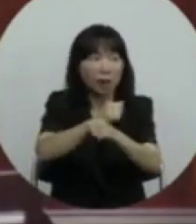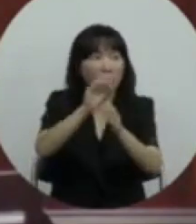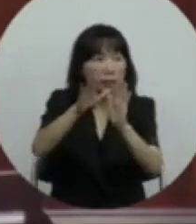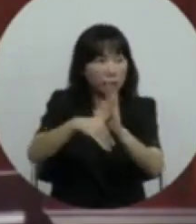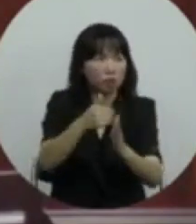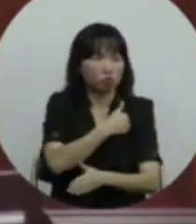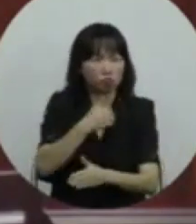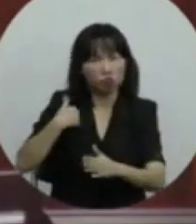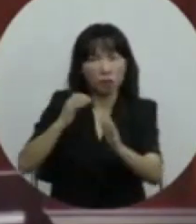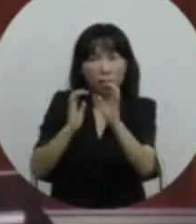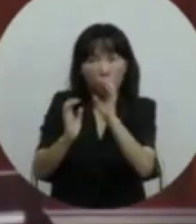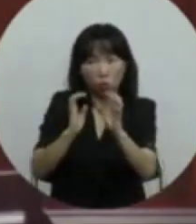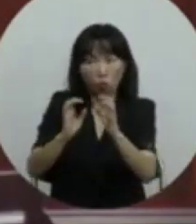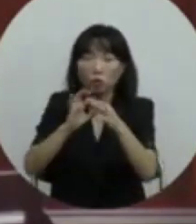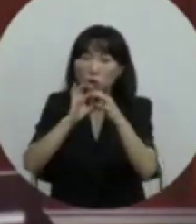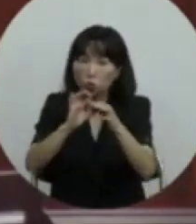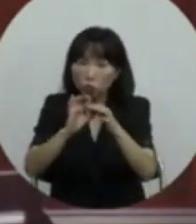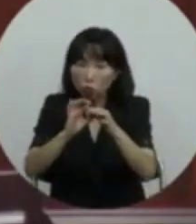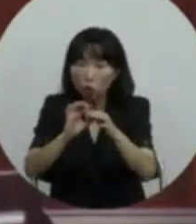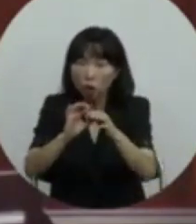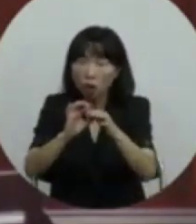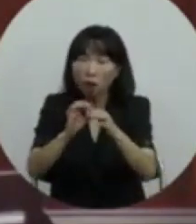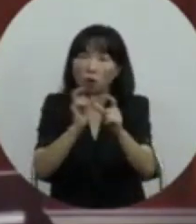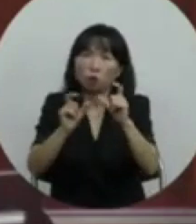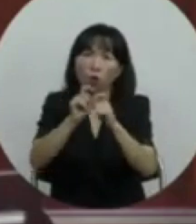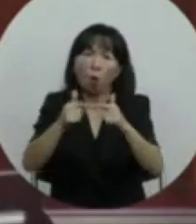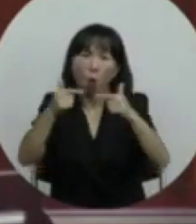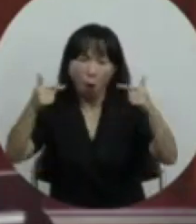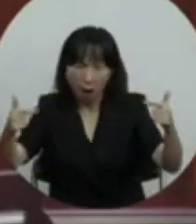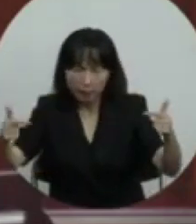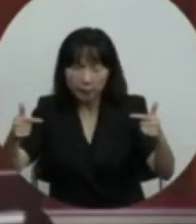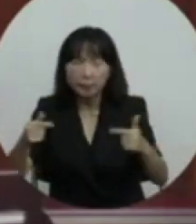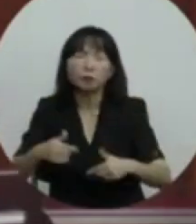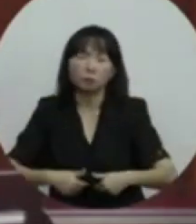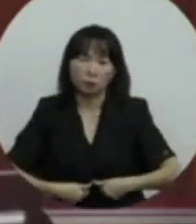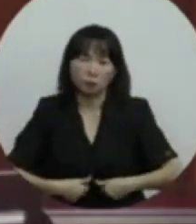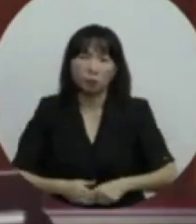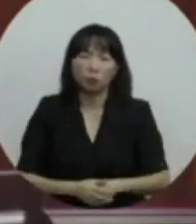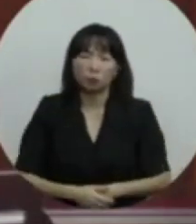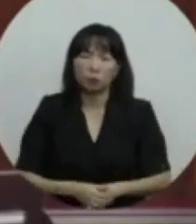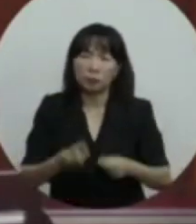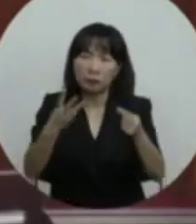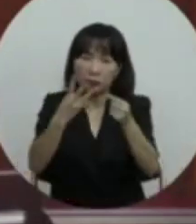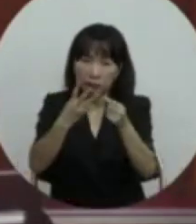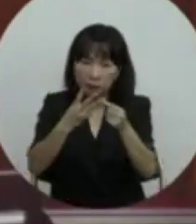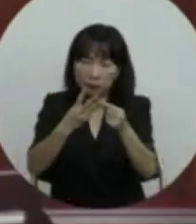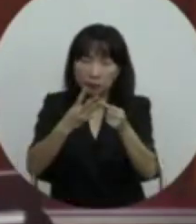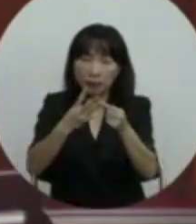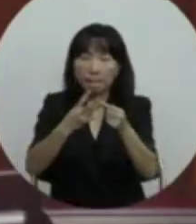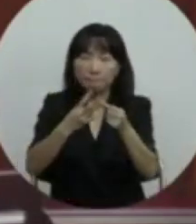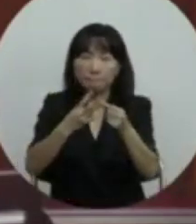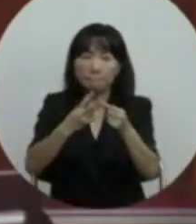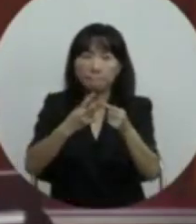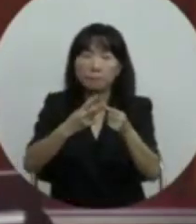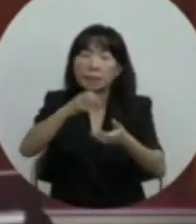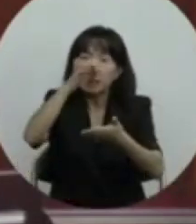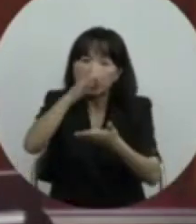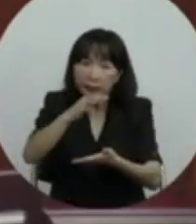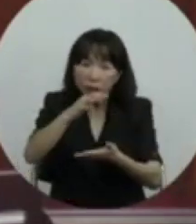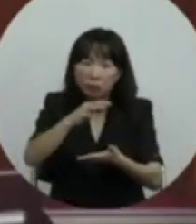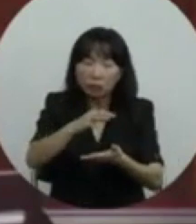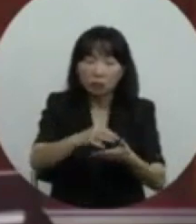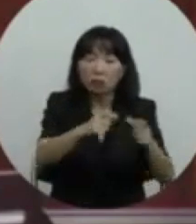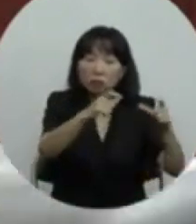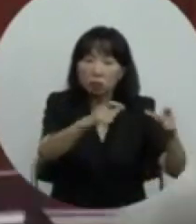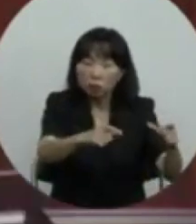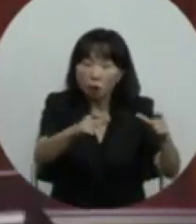충분한 논의를 통해 반영률을 높이는 방안이 필요합니다. 셋째, 주민참여 예산을 통해 재정이 읍면동과